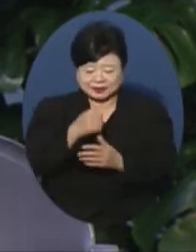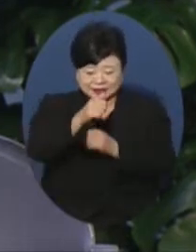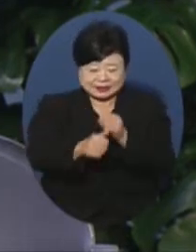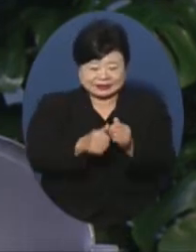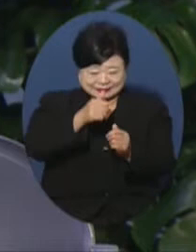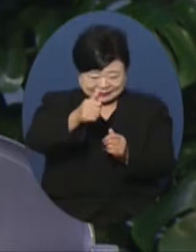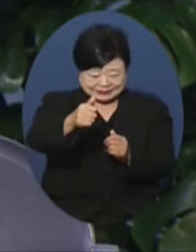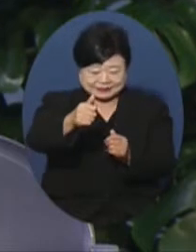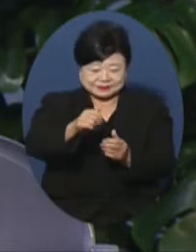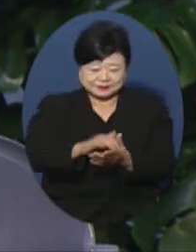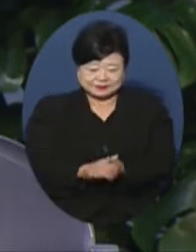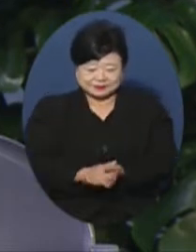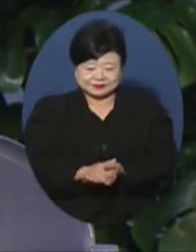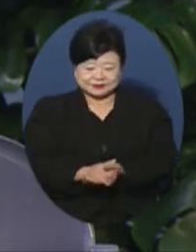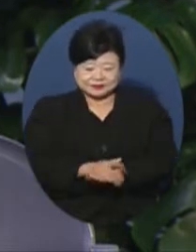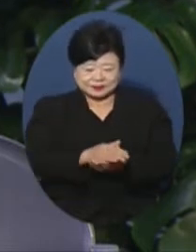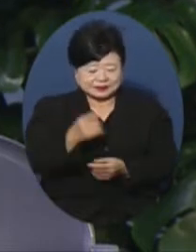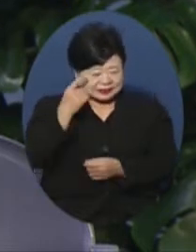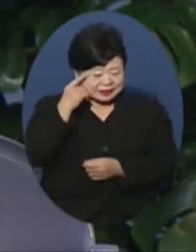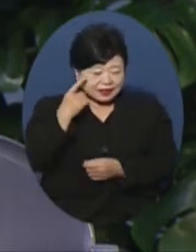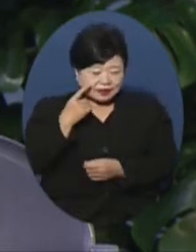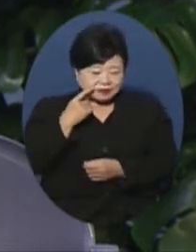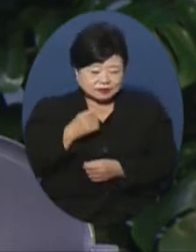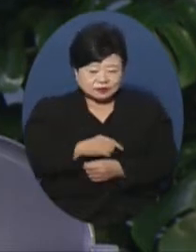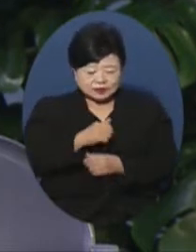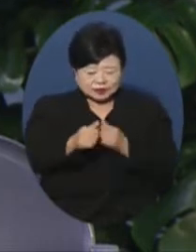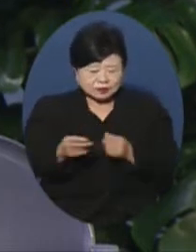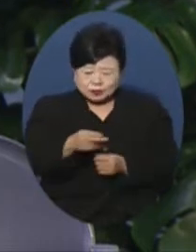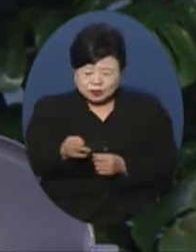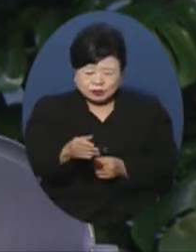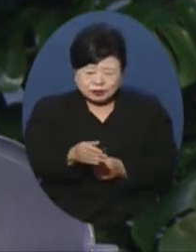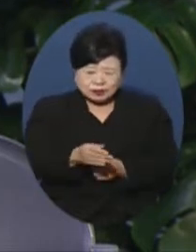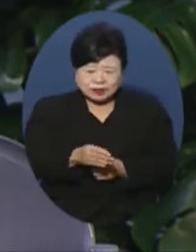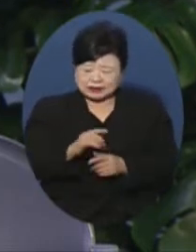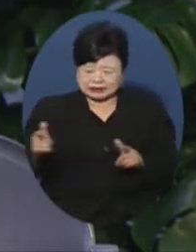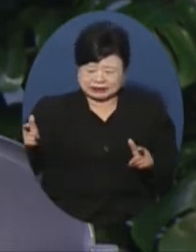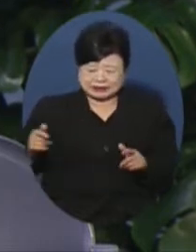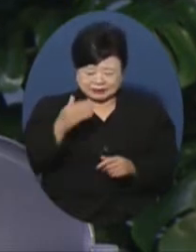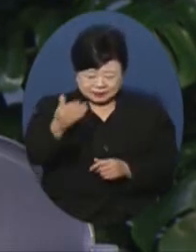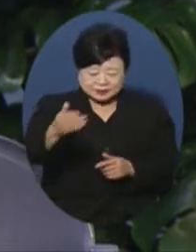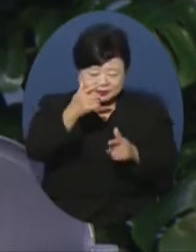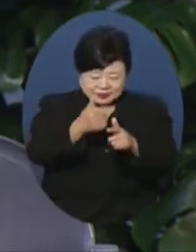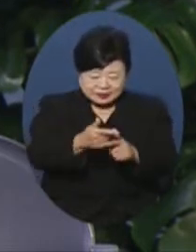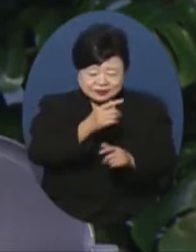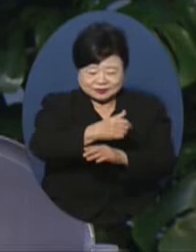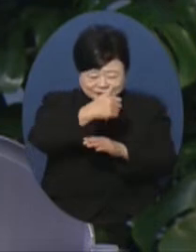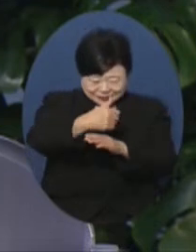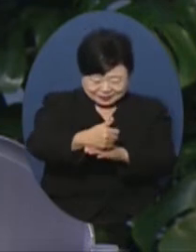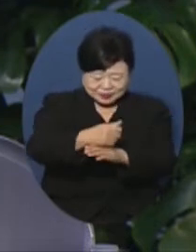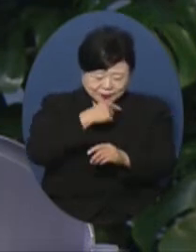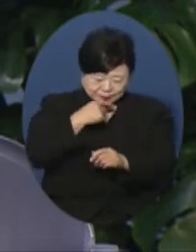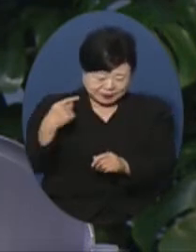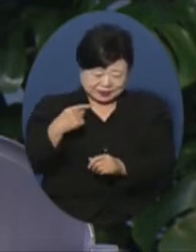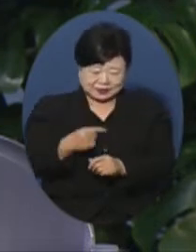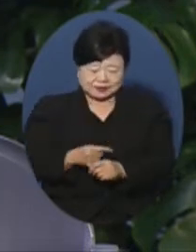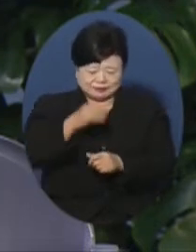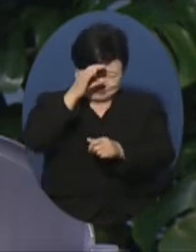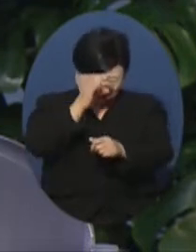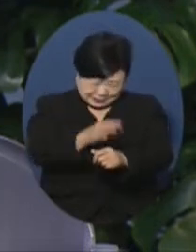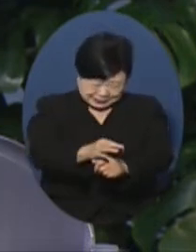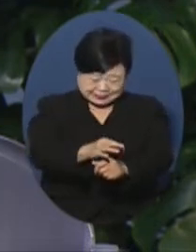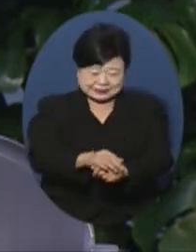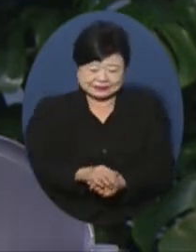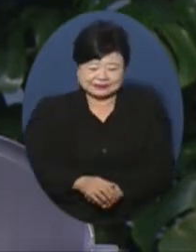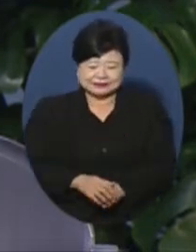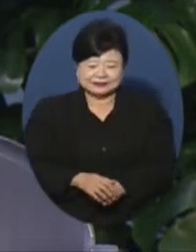그러므로 하나님이 없는 우리를 생각하면 안 됩니다. 여러분은 예수 그리스도의 피로서